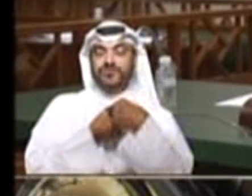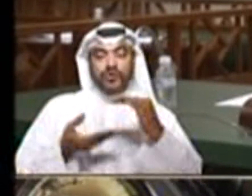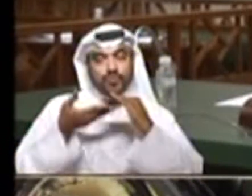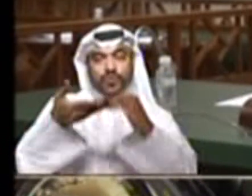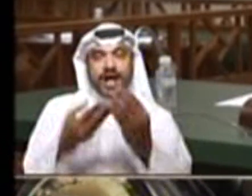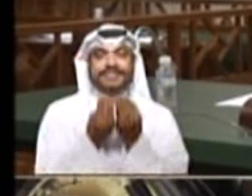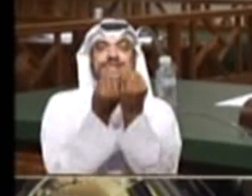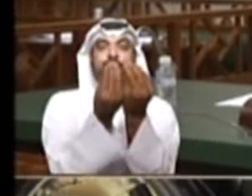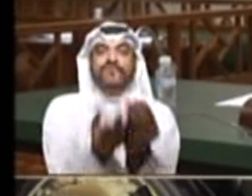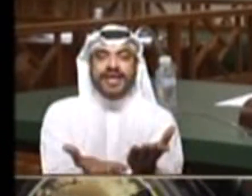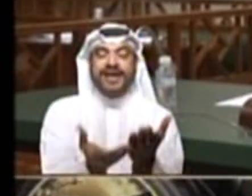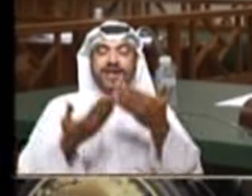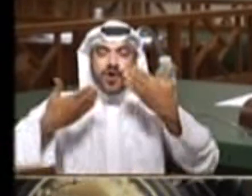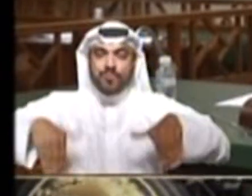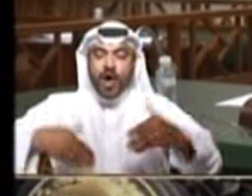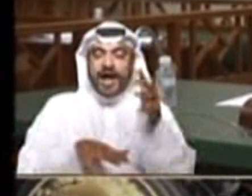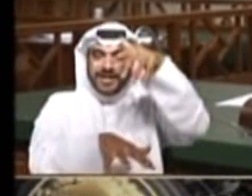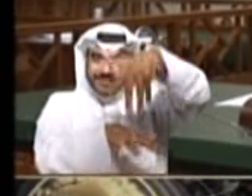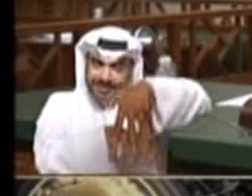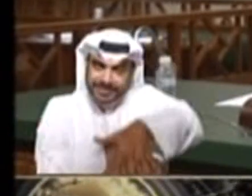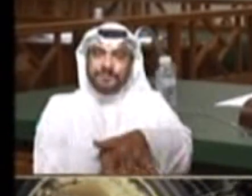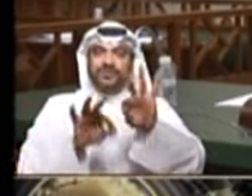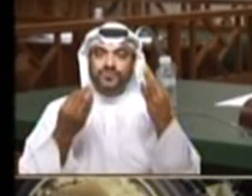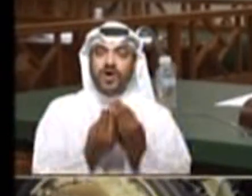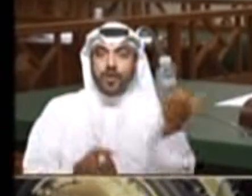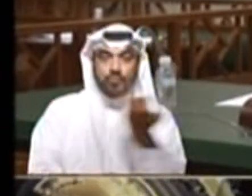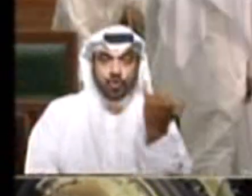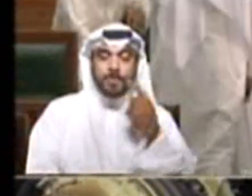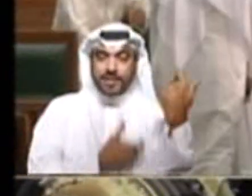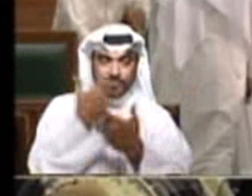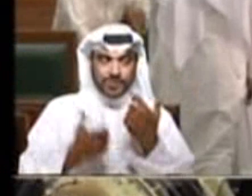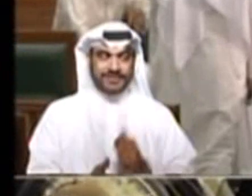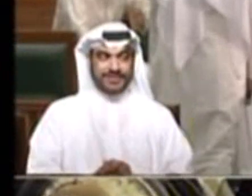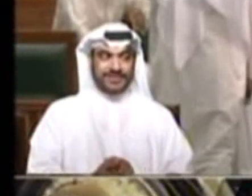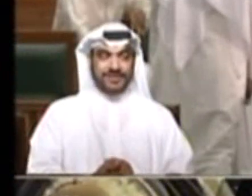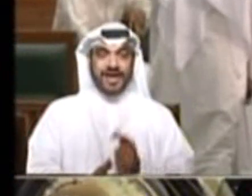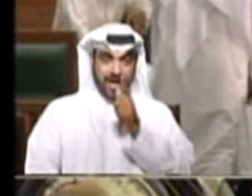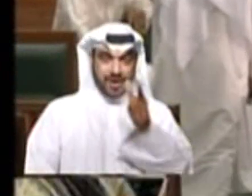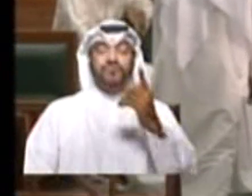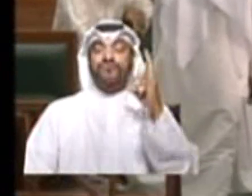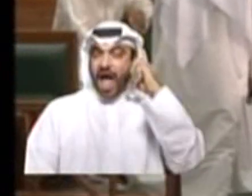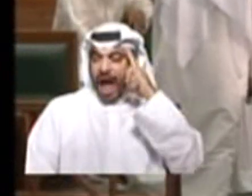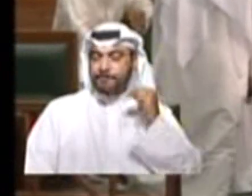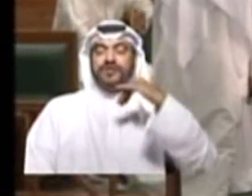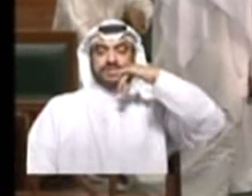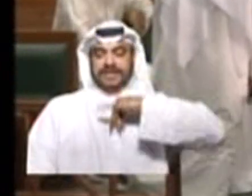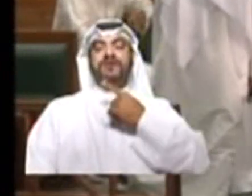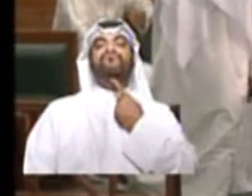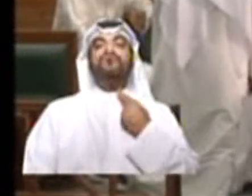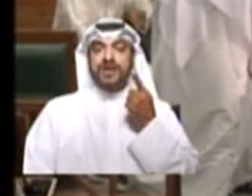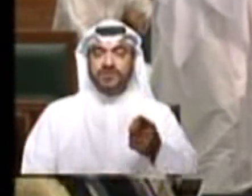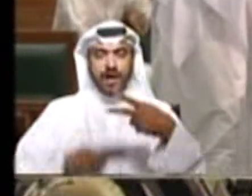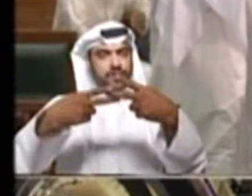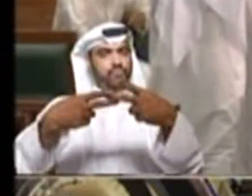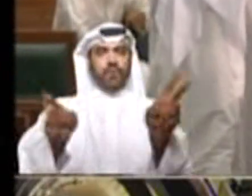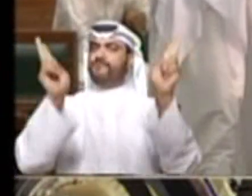الخدمة اللازمة لتسهيل احتياجاتهم وإندماجهم في المجتمع يحتاج إلى متابعة وتنفيذ. الاحتياجات ما يختلف عليها اثنين، كلنا نأيد